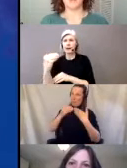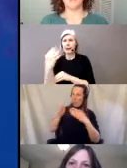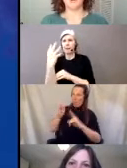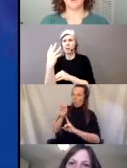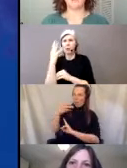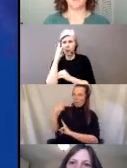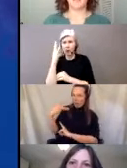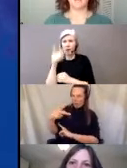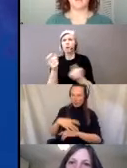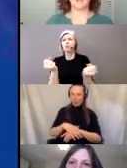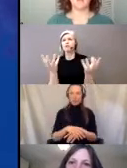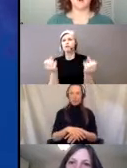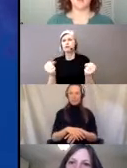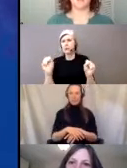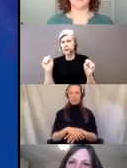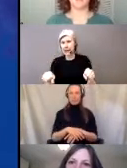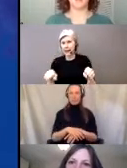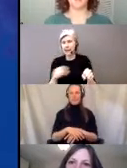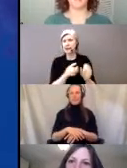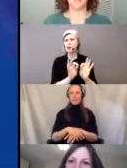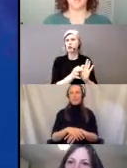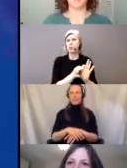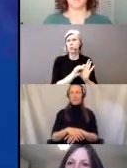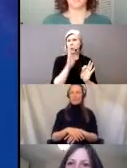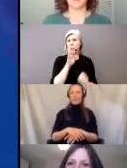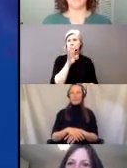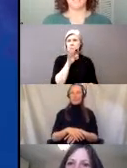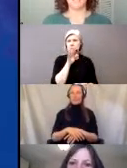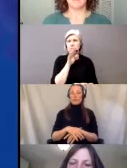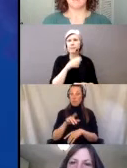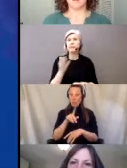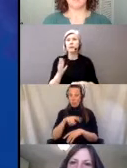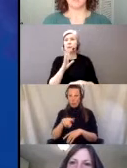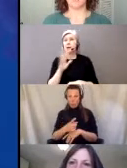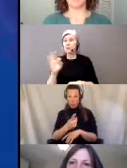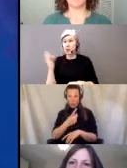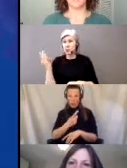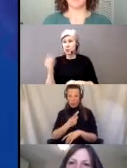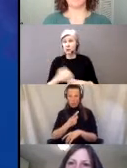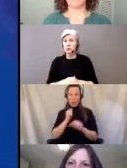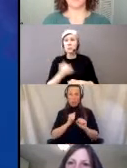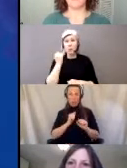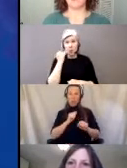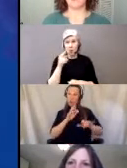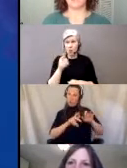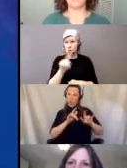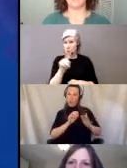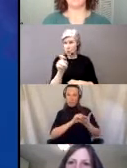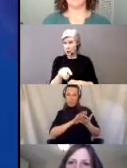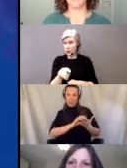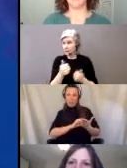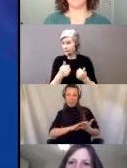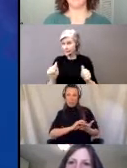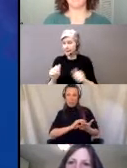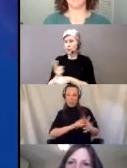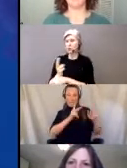vous invitons à nous adresser dans la boîte de discussion. Tous vos commentaires et questions seront compilés au fil de la présentation